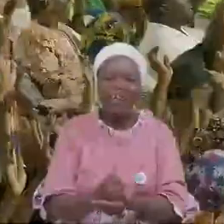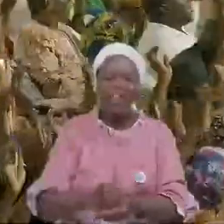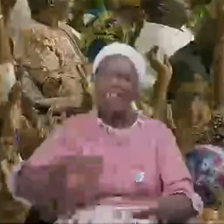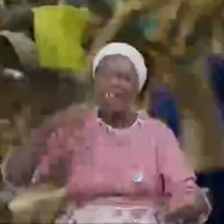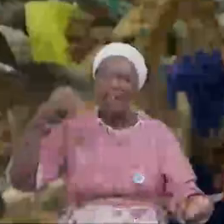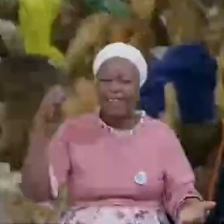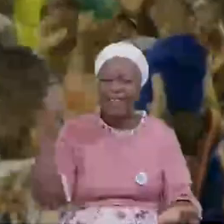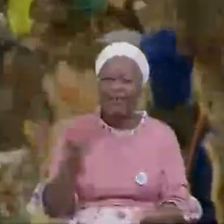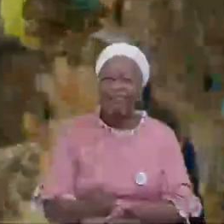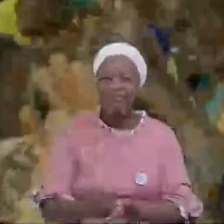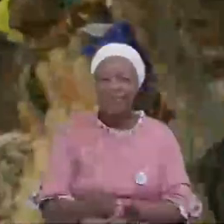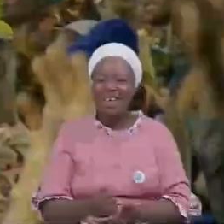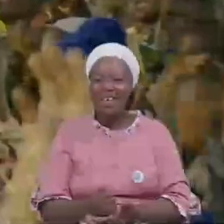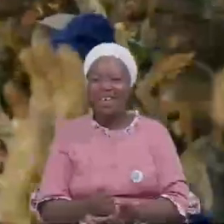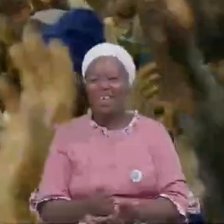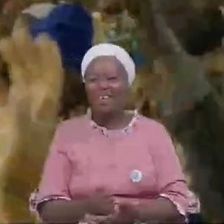Amen.